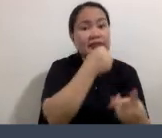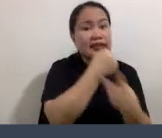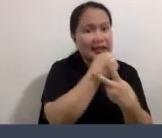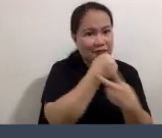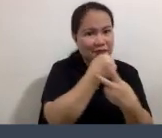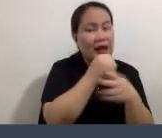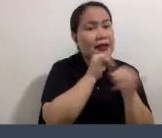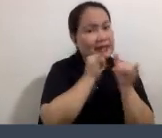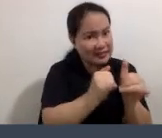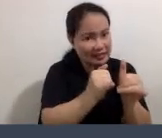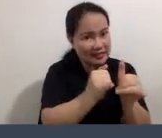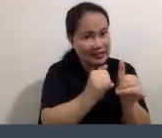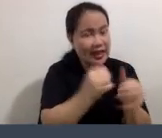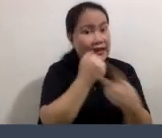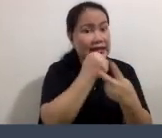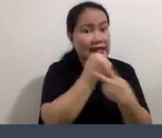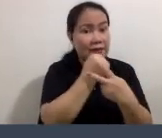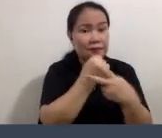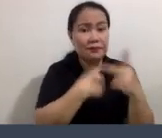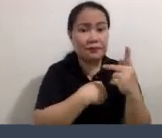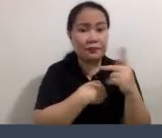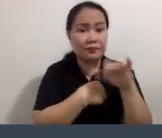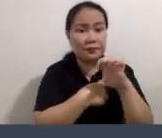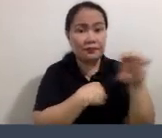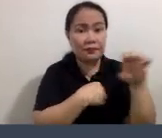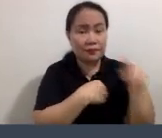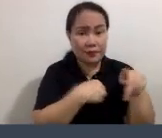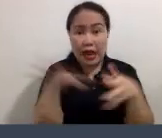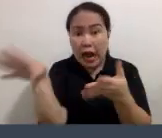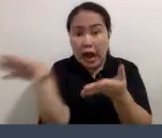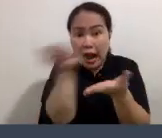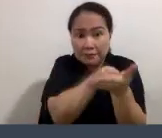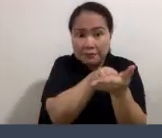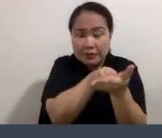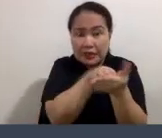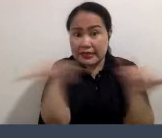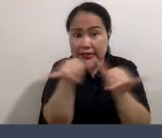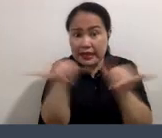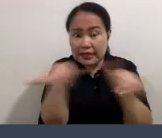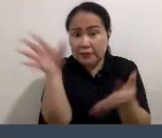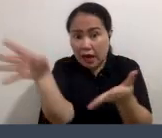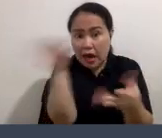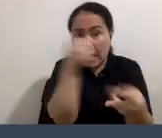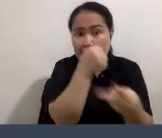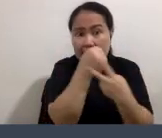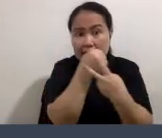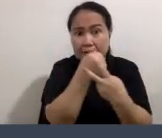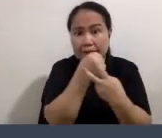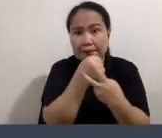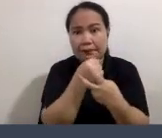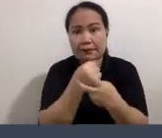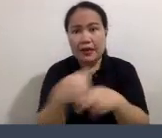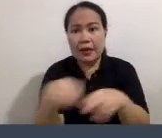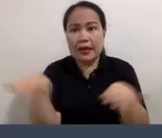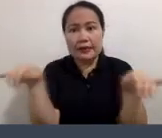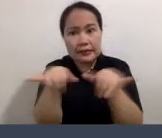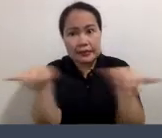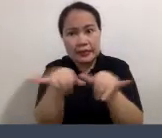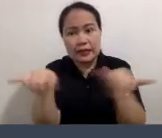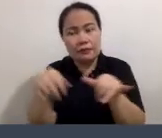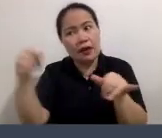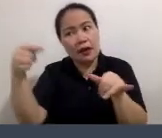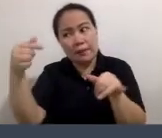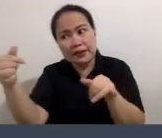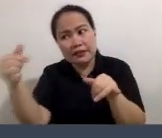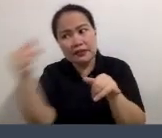Okay? And keep. Pag sinabing keep, kopyahin mo kung ano yung sign nilang pareho. Okay? So, same sign. So,